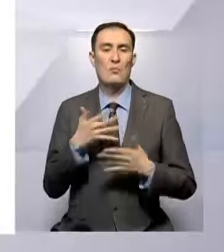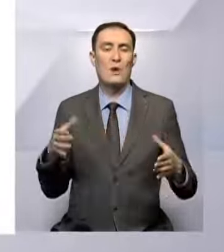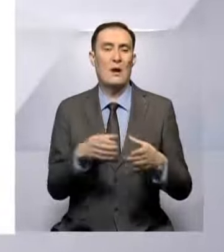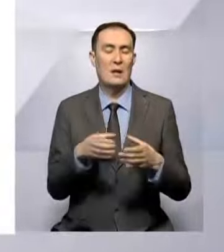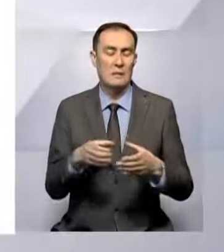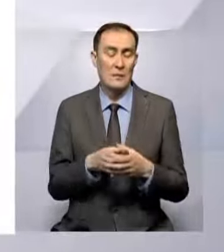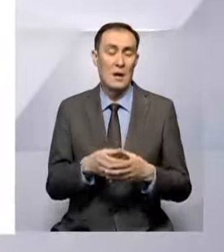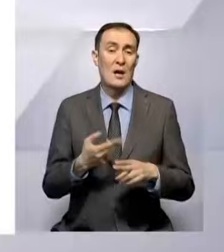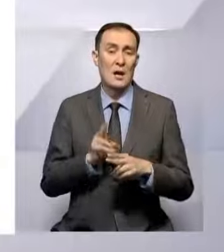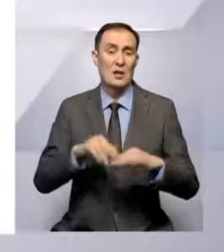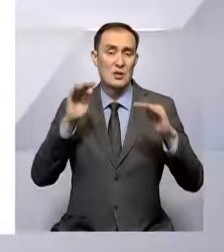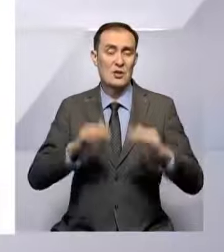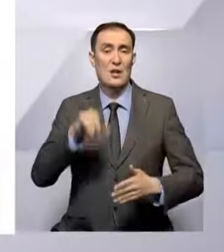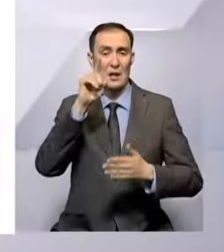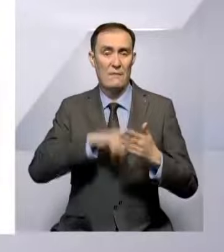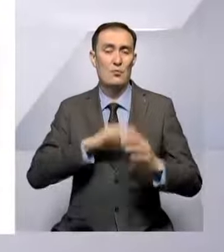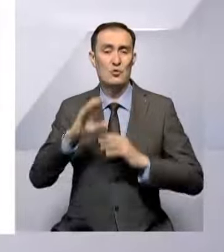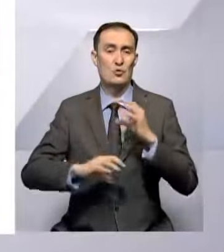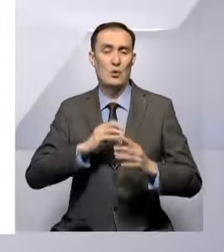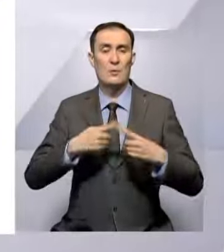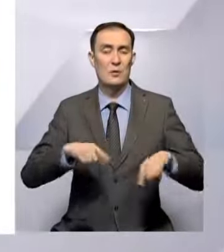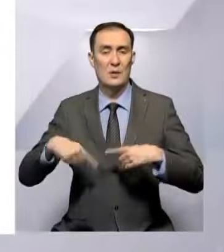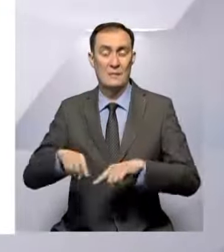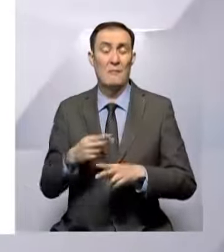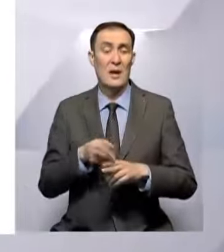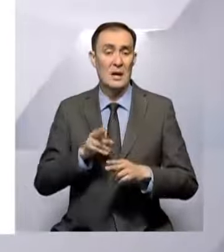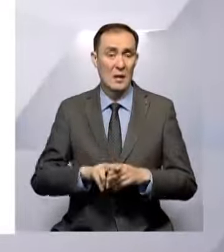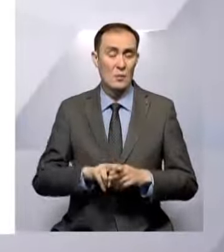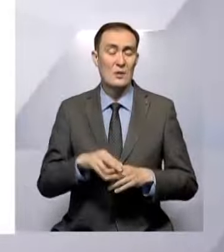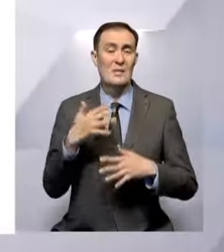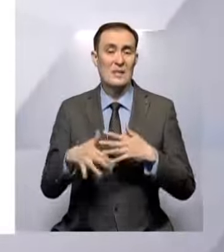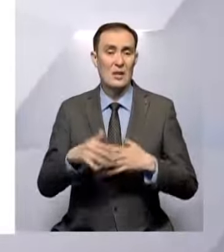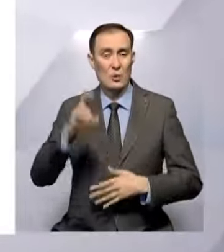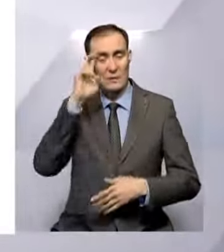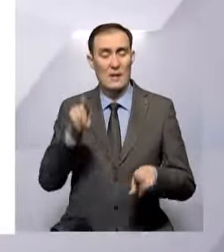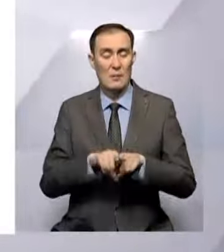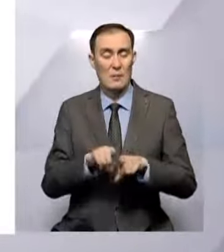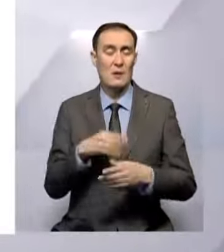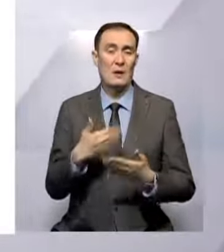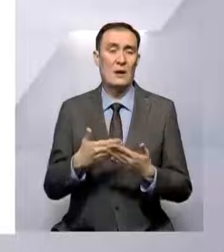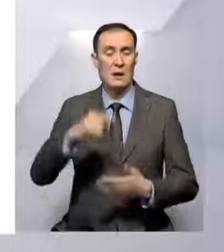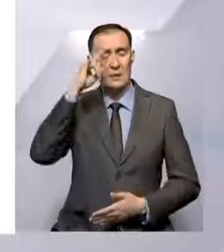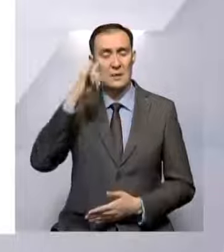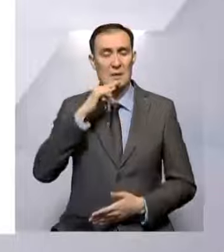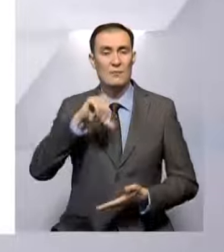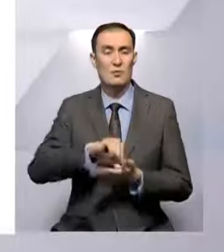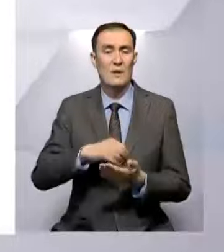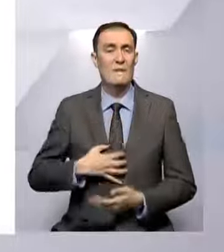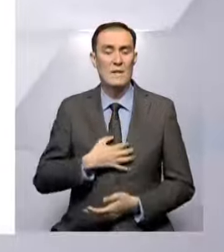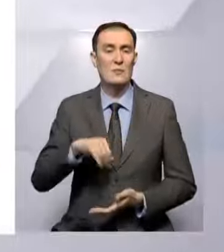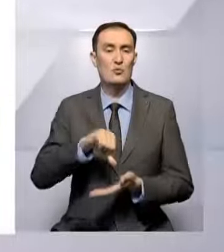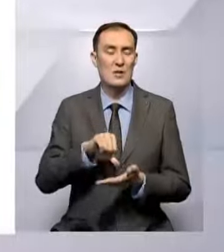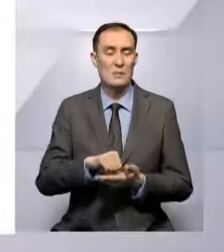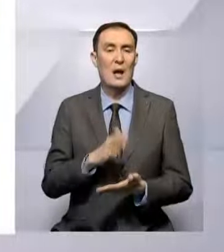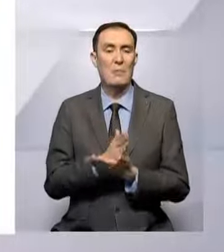коллективным. Это снижает доверие к международным институтам. На этом фоне средние державы, такие как Казахстан, выступают ключевыми